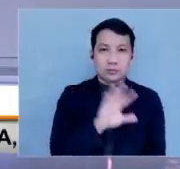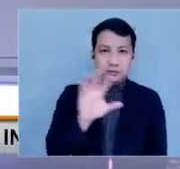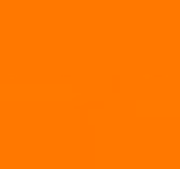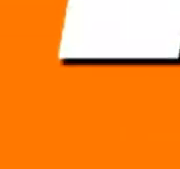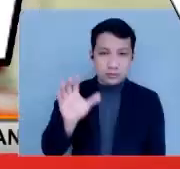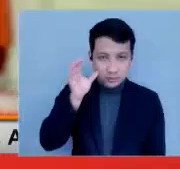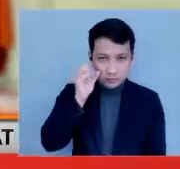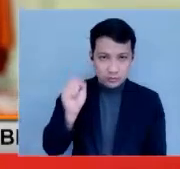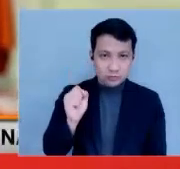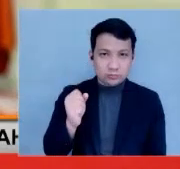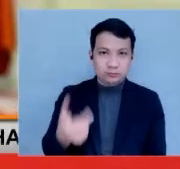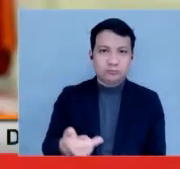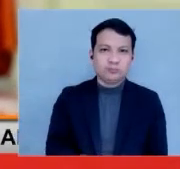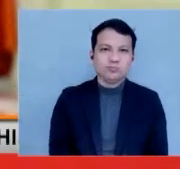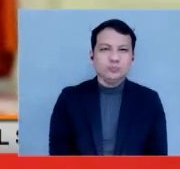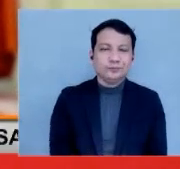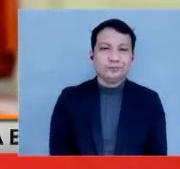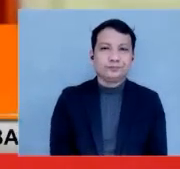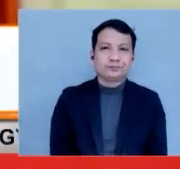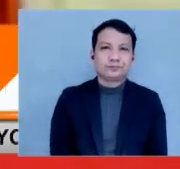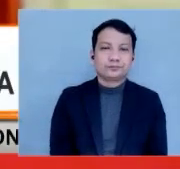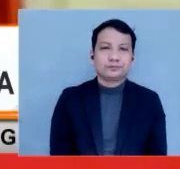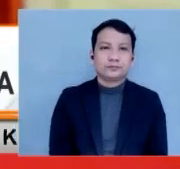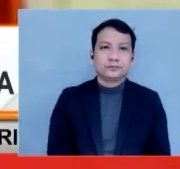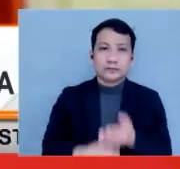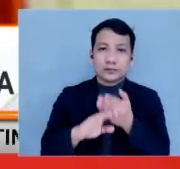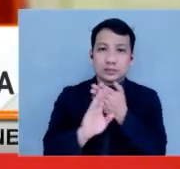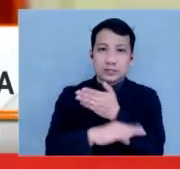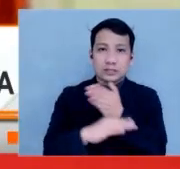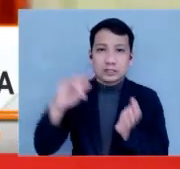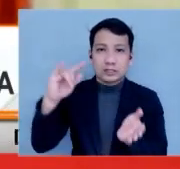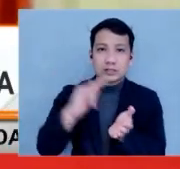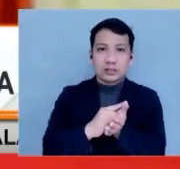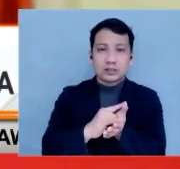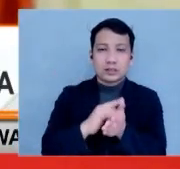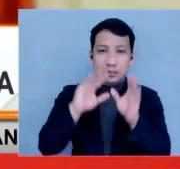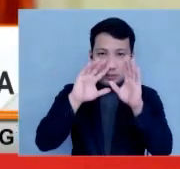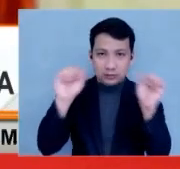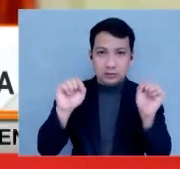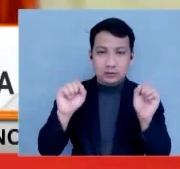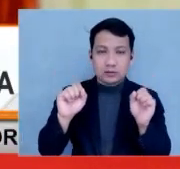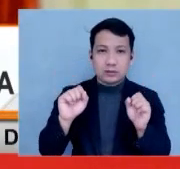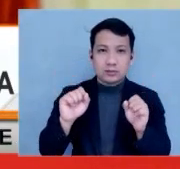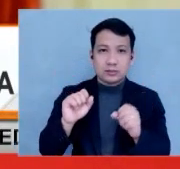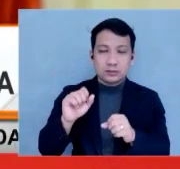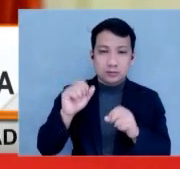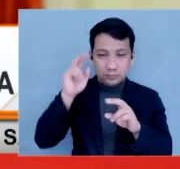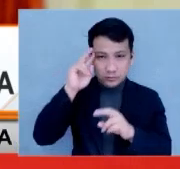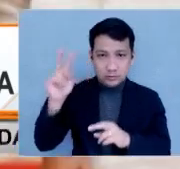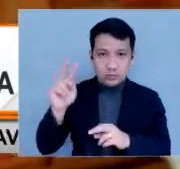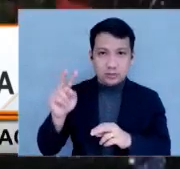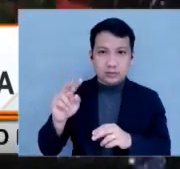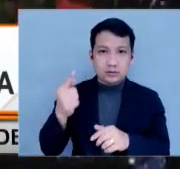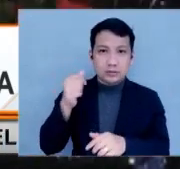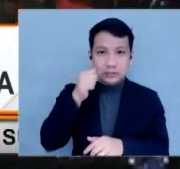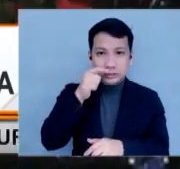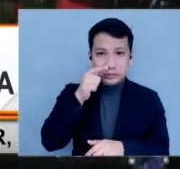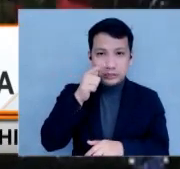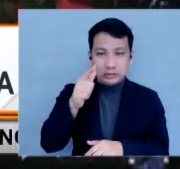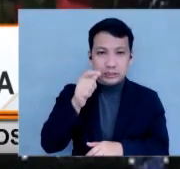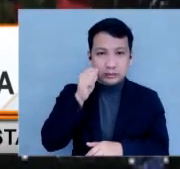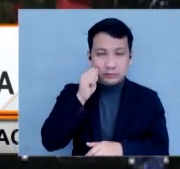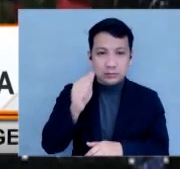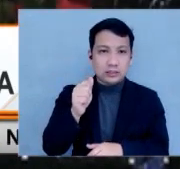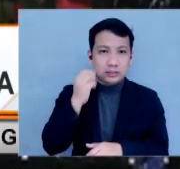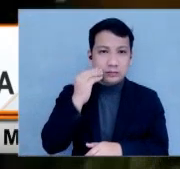Samonte. Nakabalik na sa bansa sina Pangulong Bongbong Marcos at First Lady Liza Araneta Marcos matapos dumalo